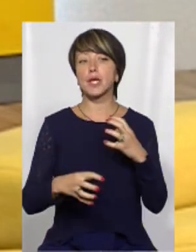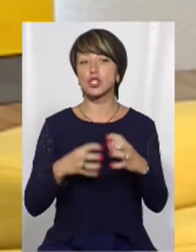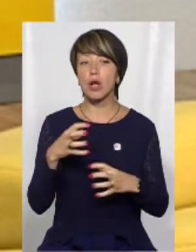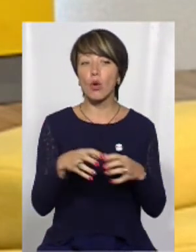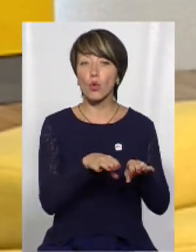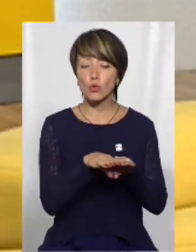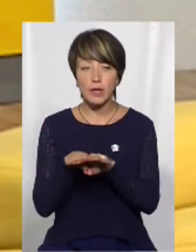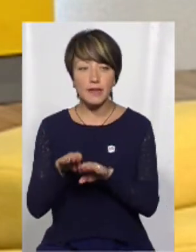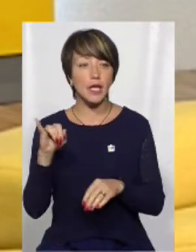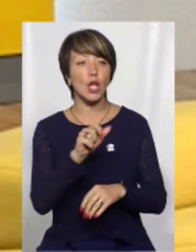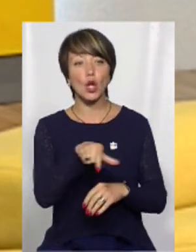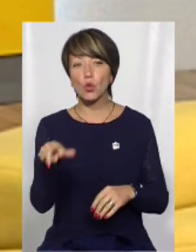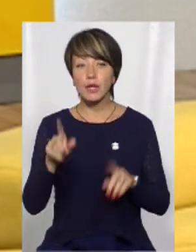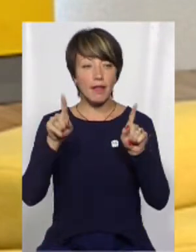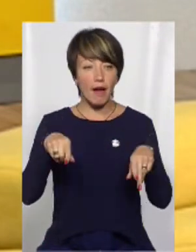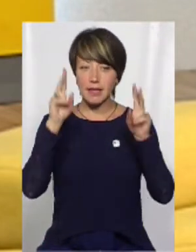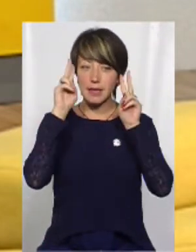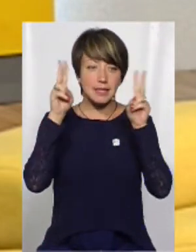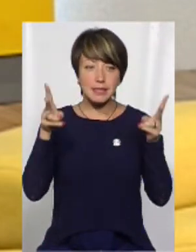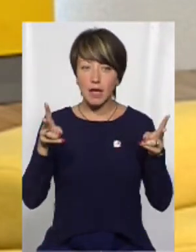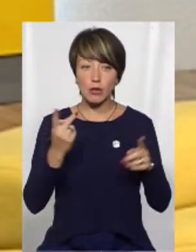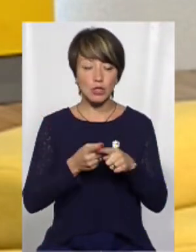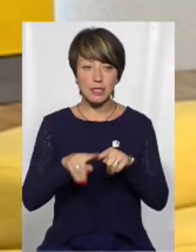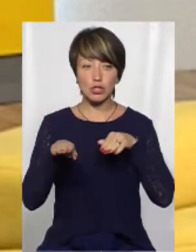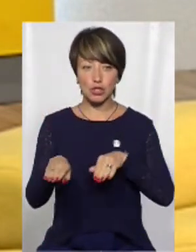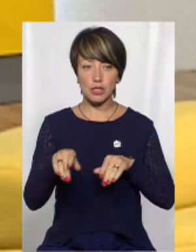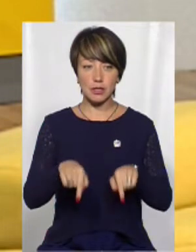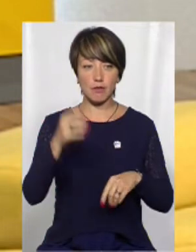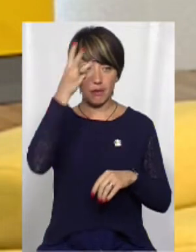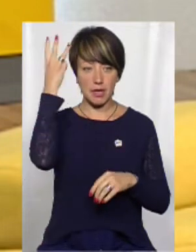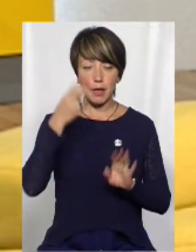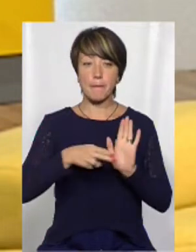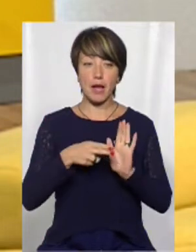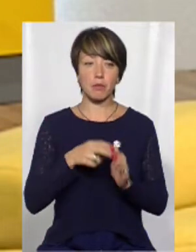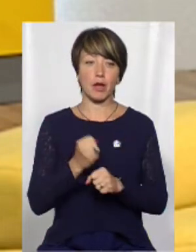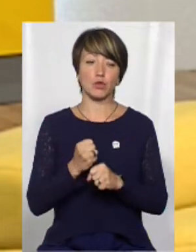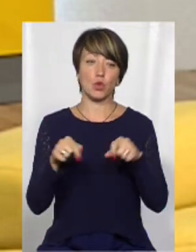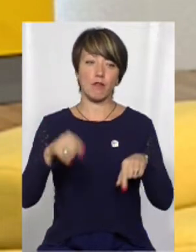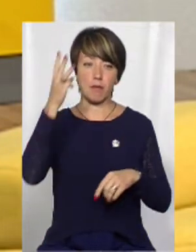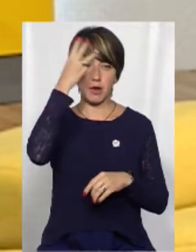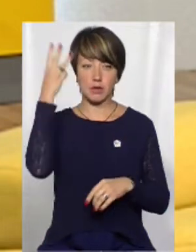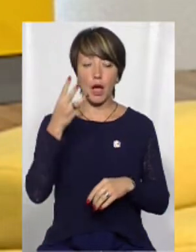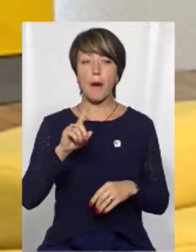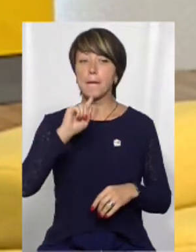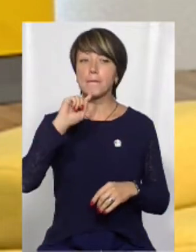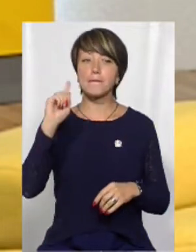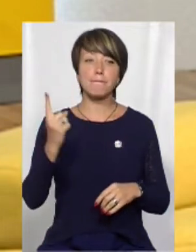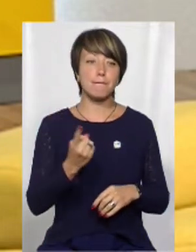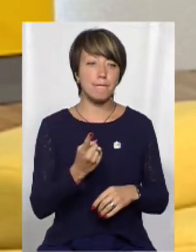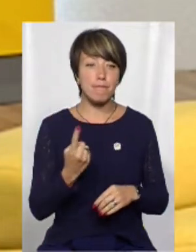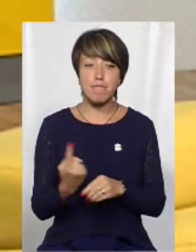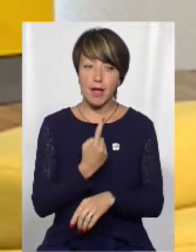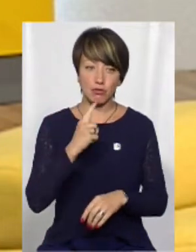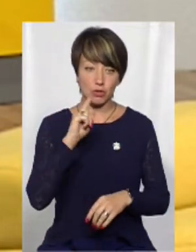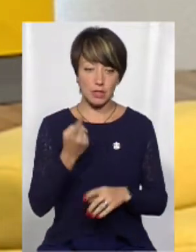І люди навіть не здогадуються, що це відшивається в Хмельницькому, і бренди працюють в Хмельницькому. Тобто перший рік це була повністю